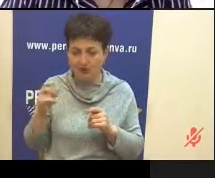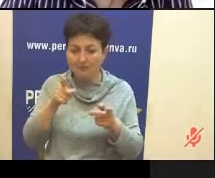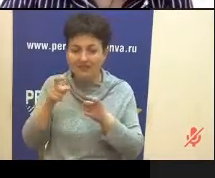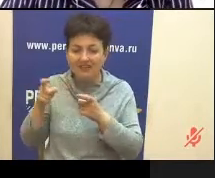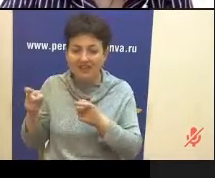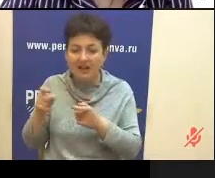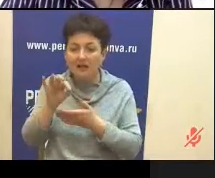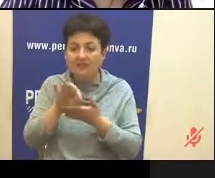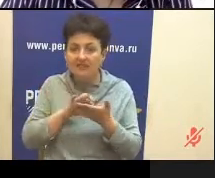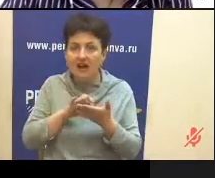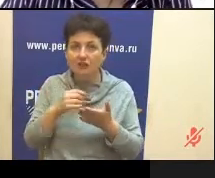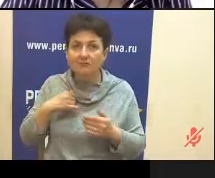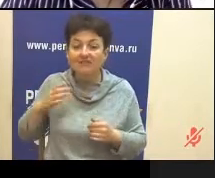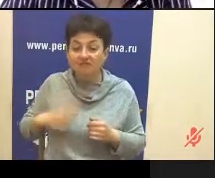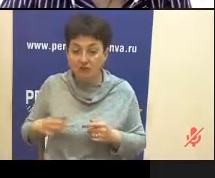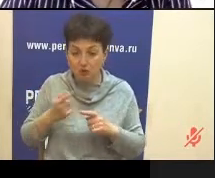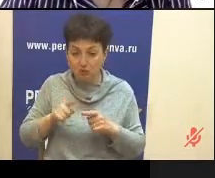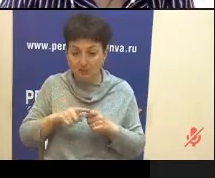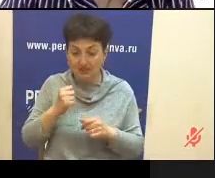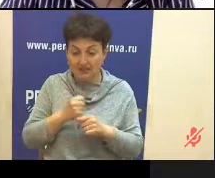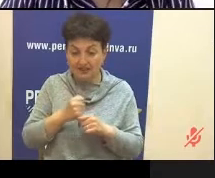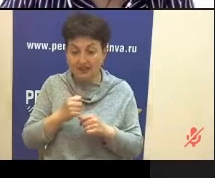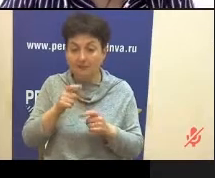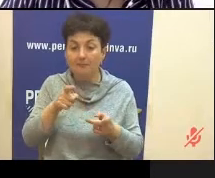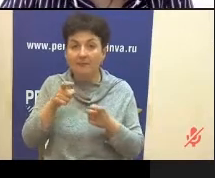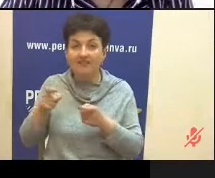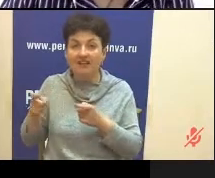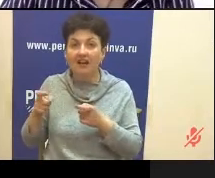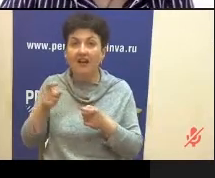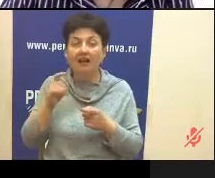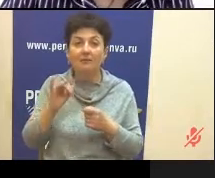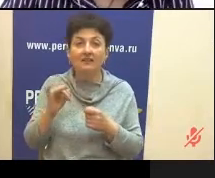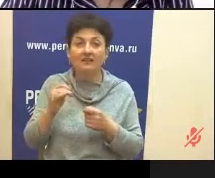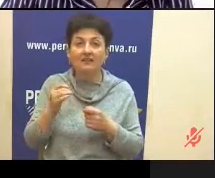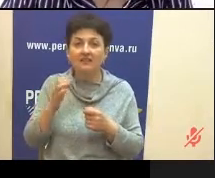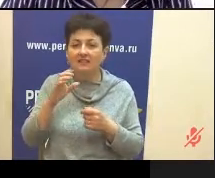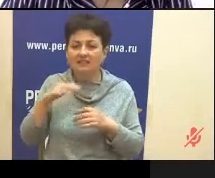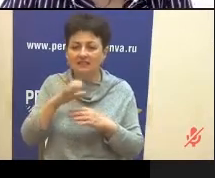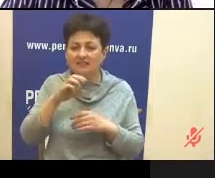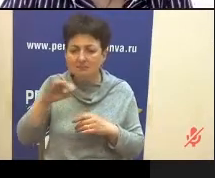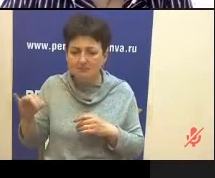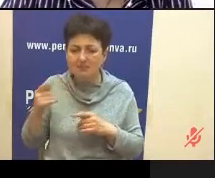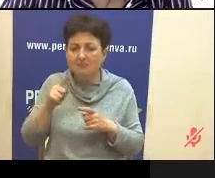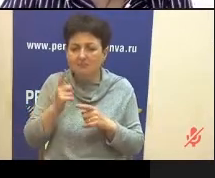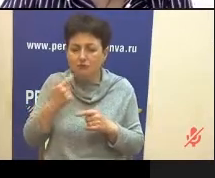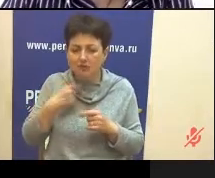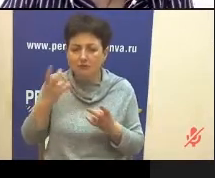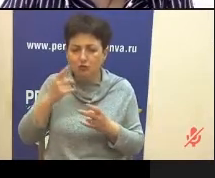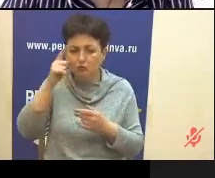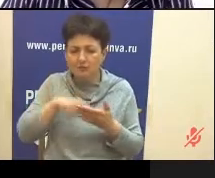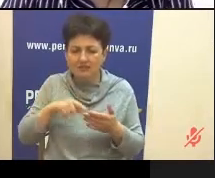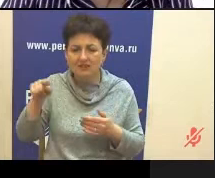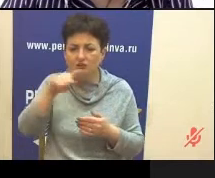акцию, привлекаем сразу, мы вынуждены это делать, привлекаем и средства массовой